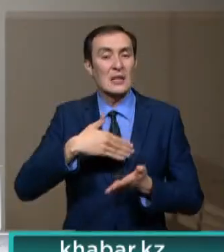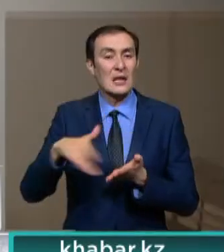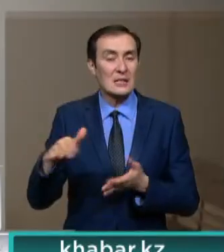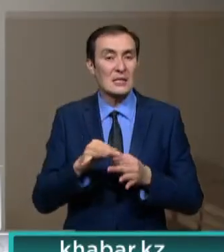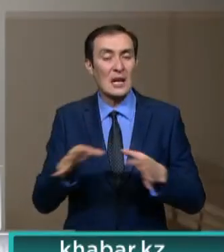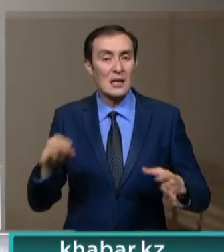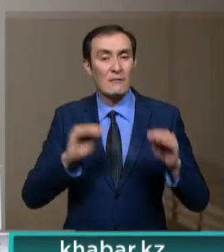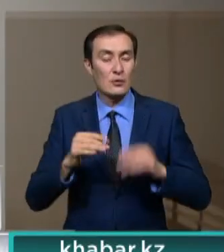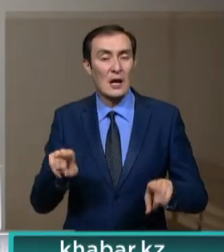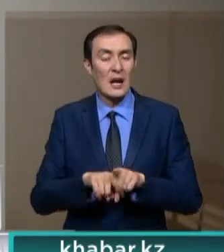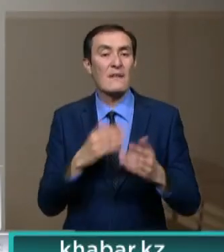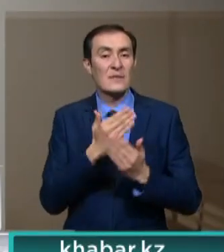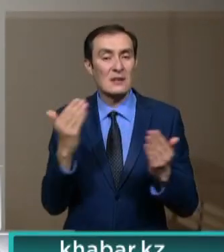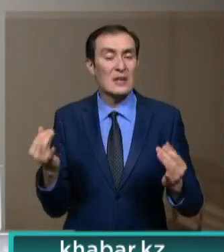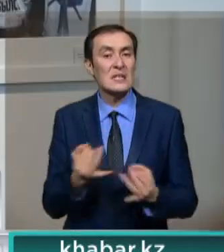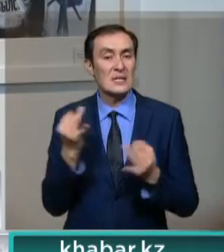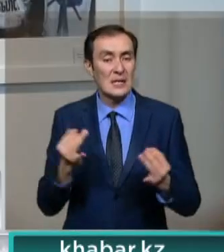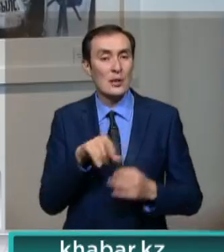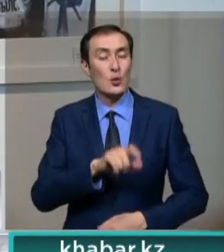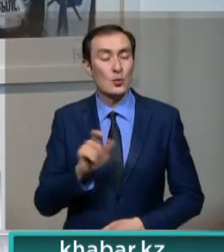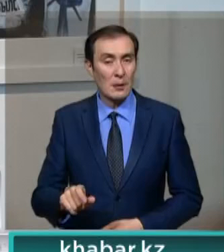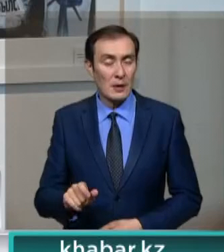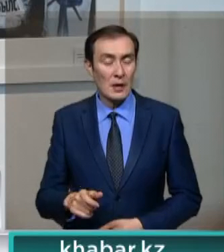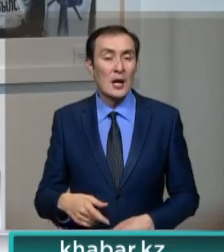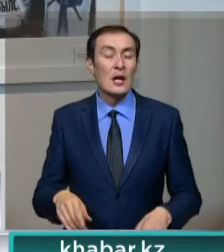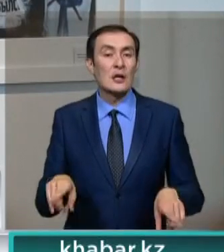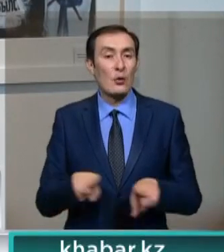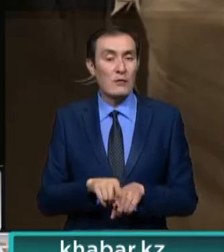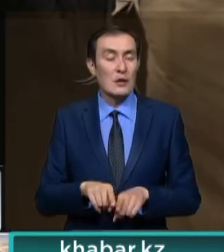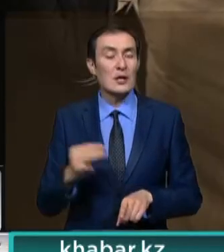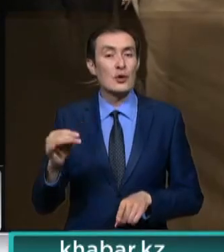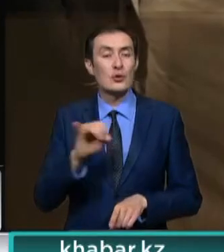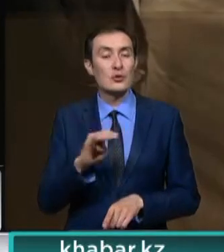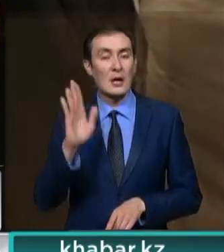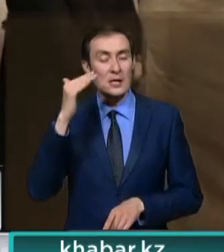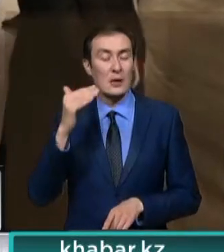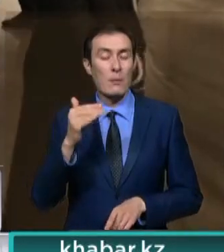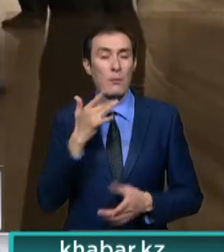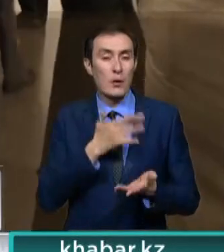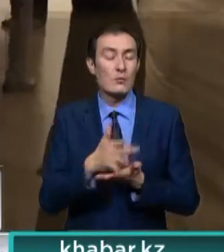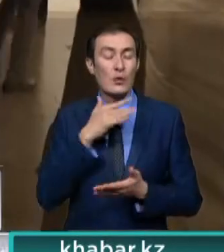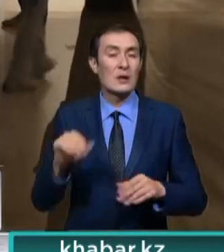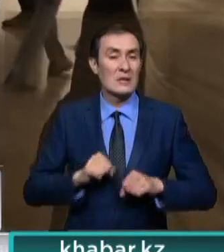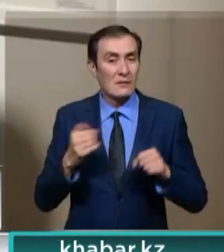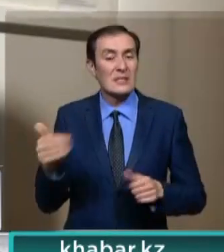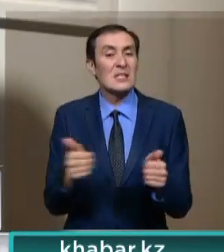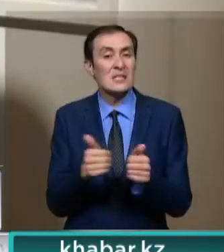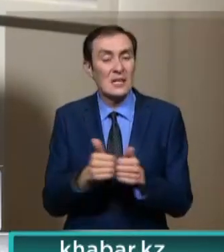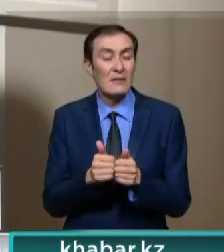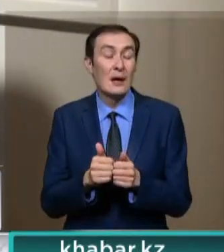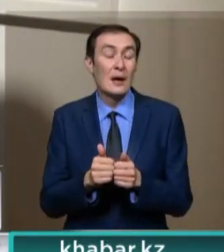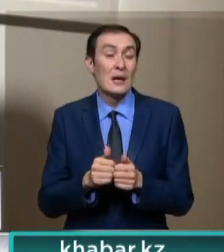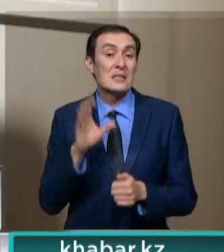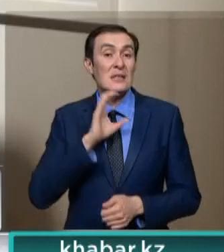поэтому такая выставка интересна местному посетителю. Такого же решения южнокорейские политики уже много лет добиваются от соседнего